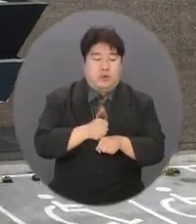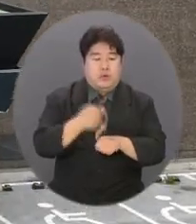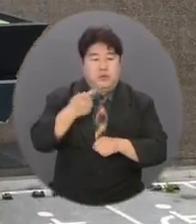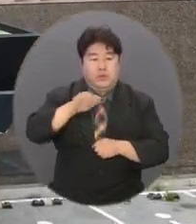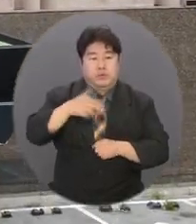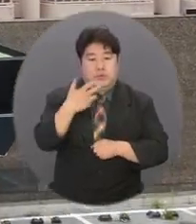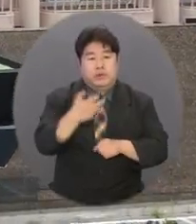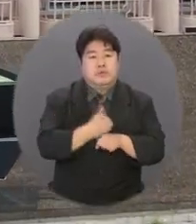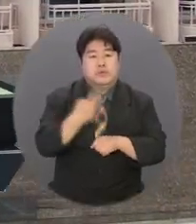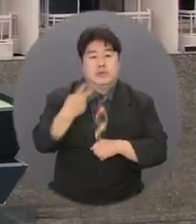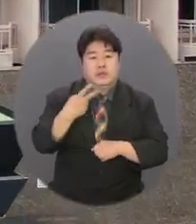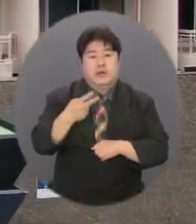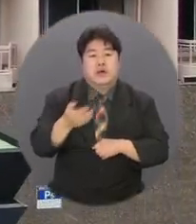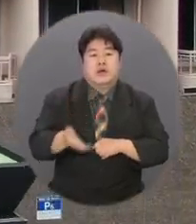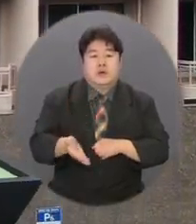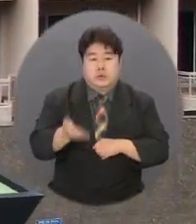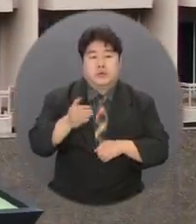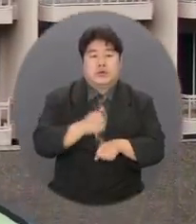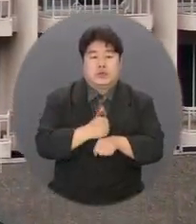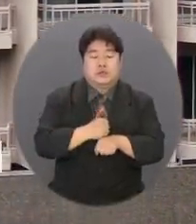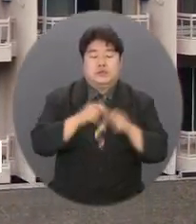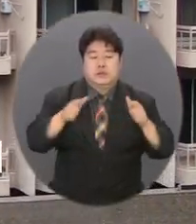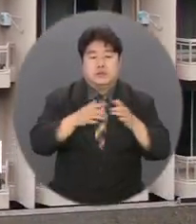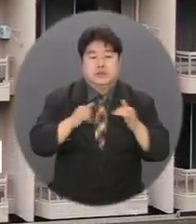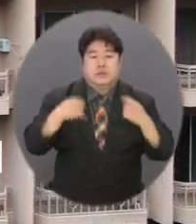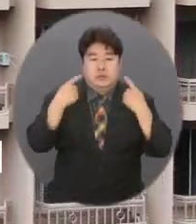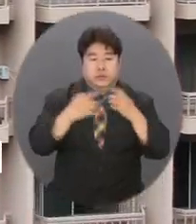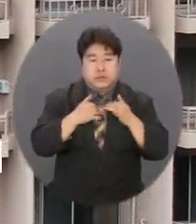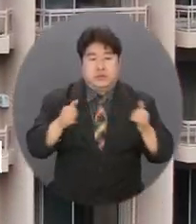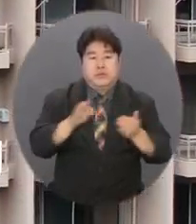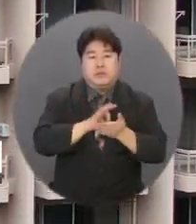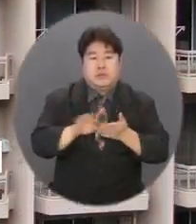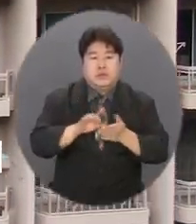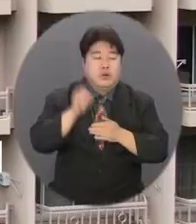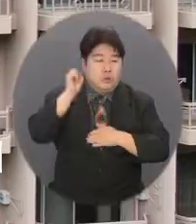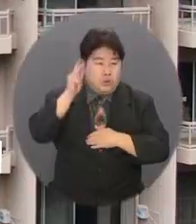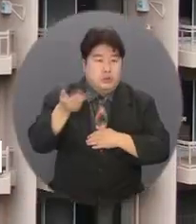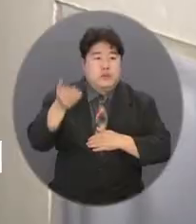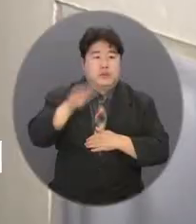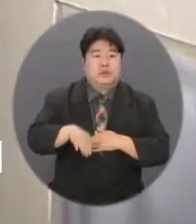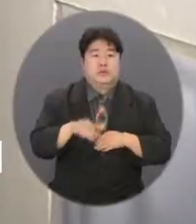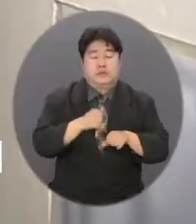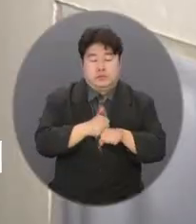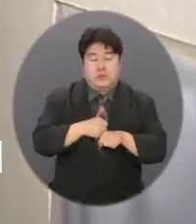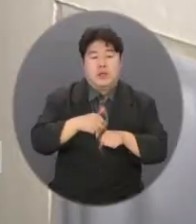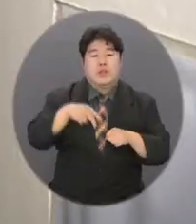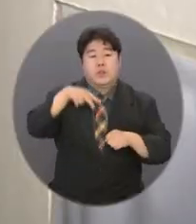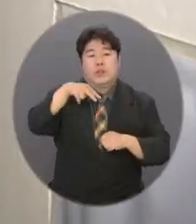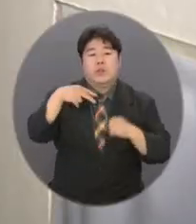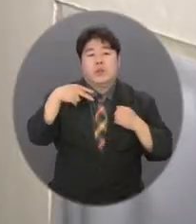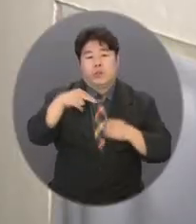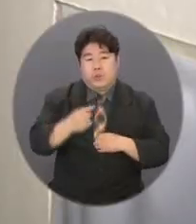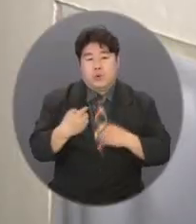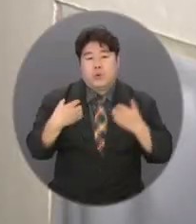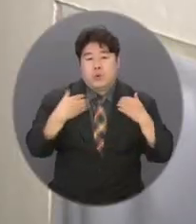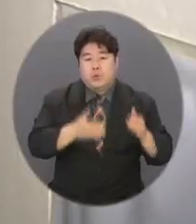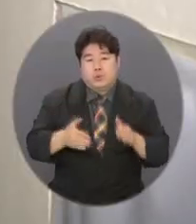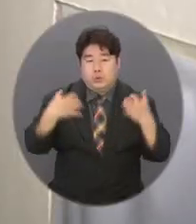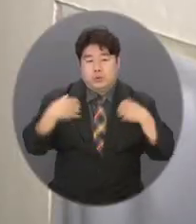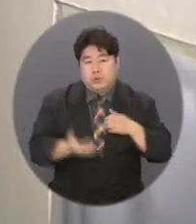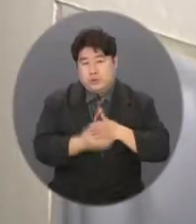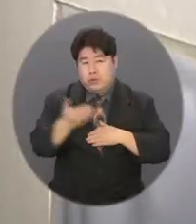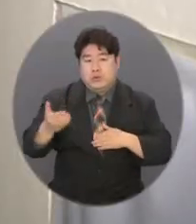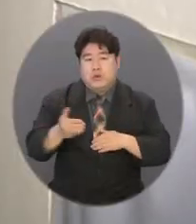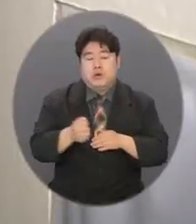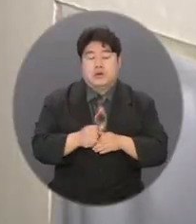2000년대 초반까지 지역민과 관광객들을 애용했던 호텔이 었지만 도청 이전 등으로 구도심이 점차 활기를 잃어